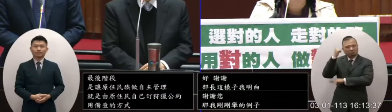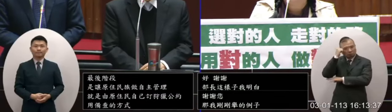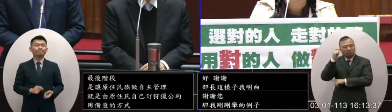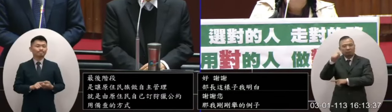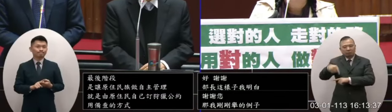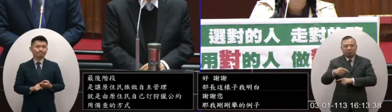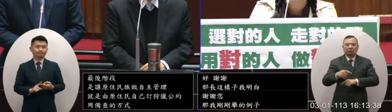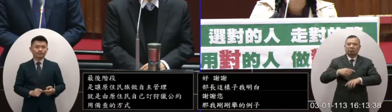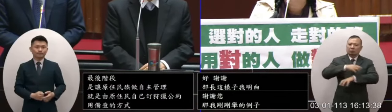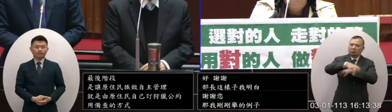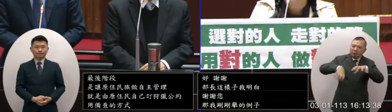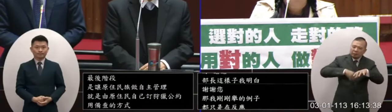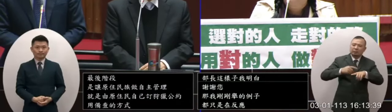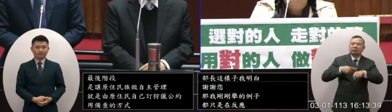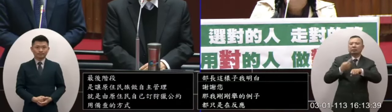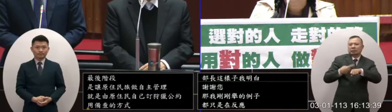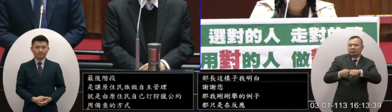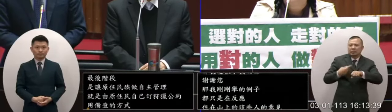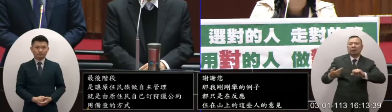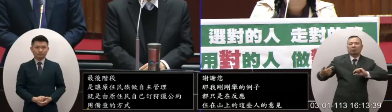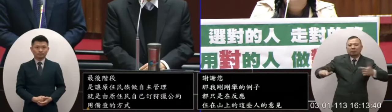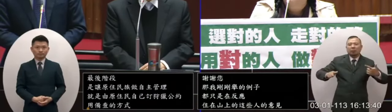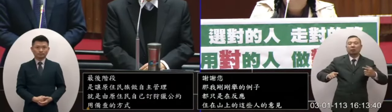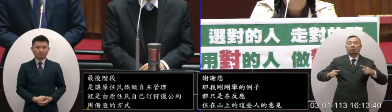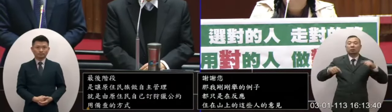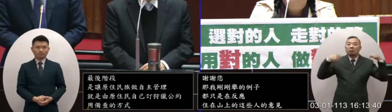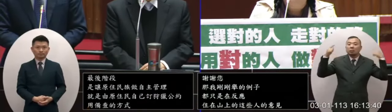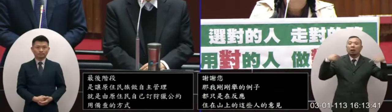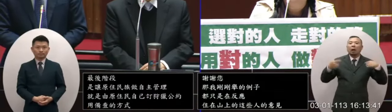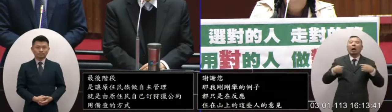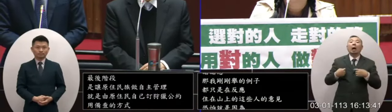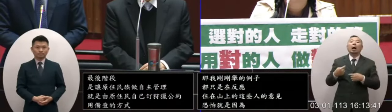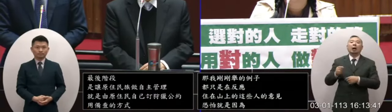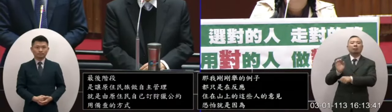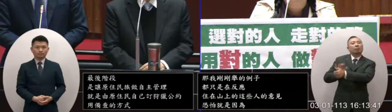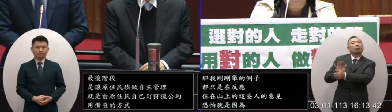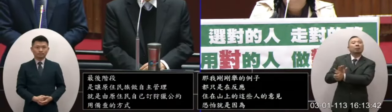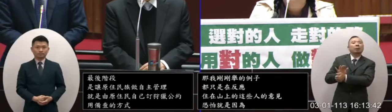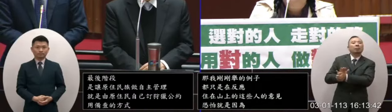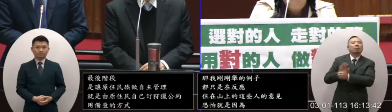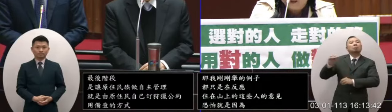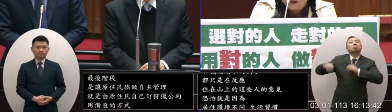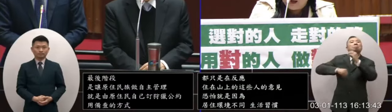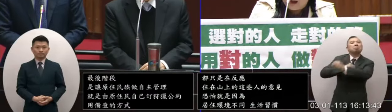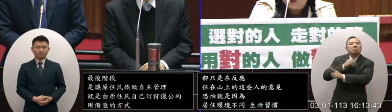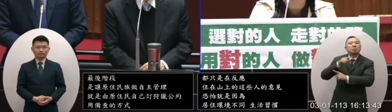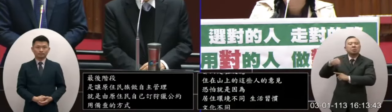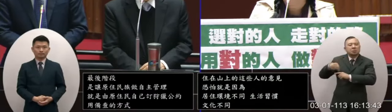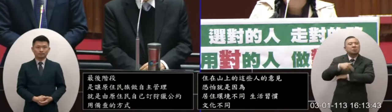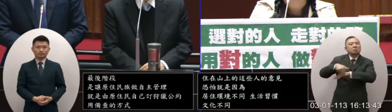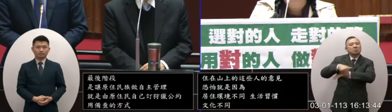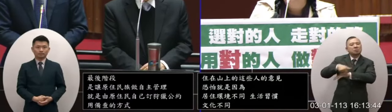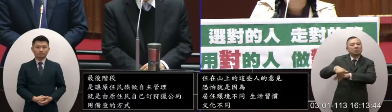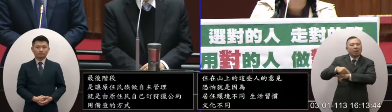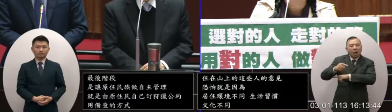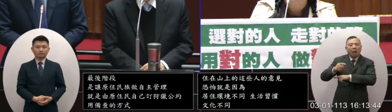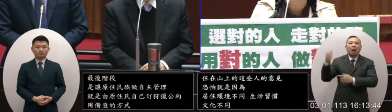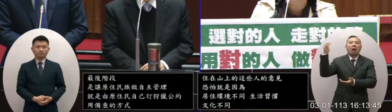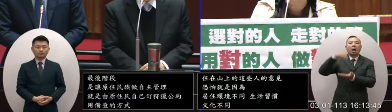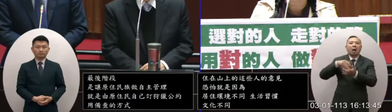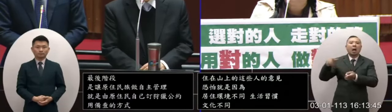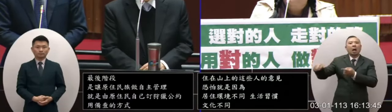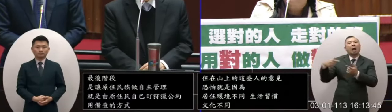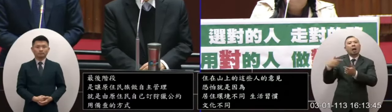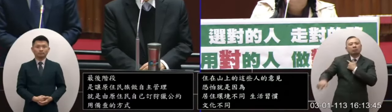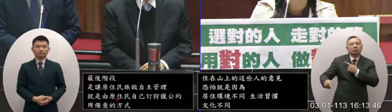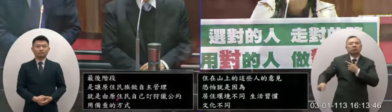我们常常用自己的想法去帮人家想办法，结果呢弄得大家都不开心所以像矿业法去